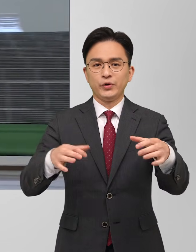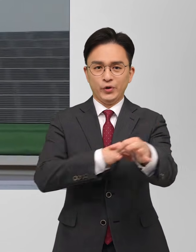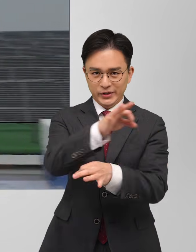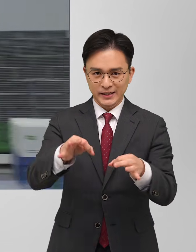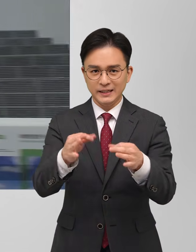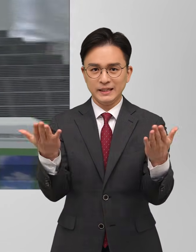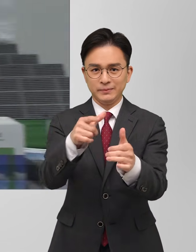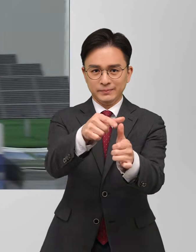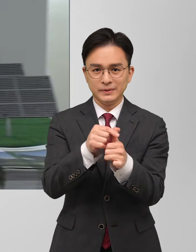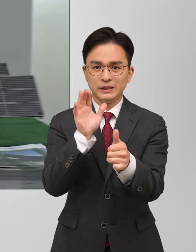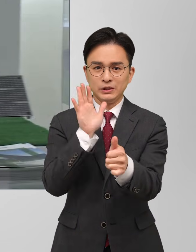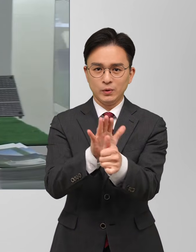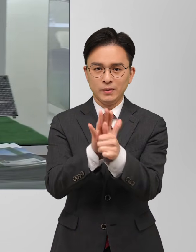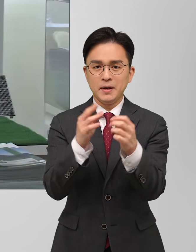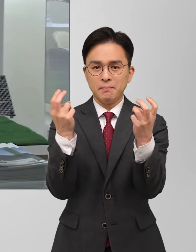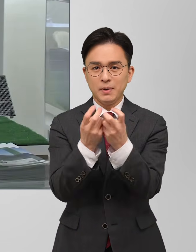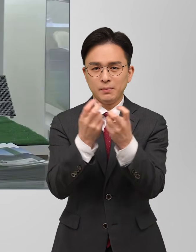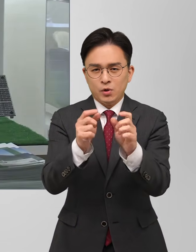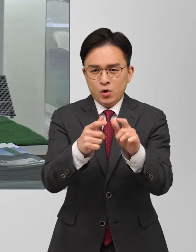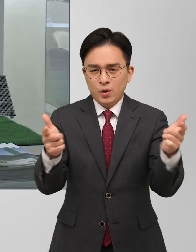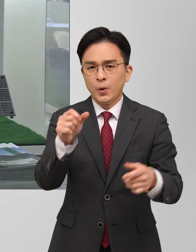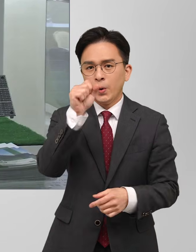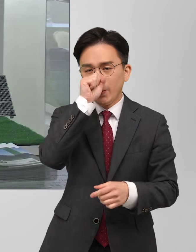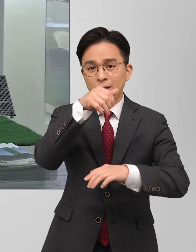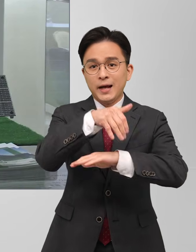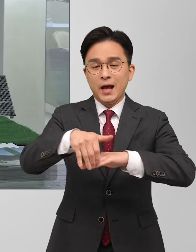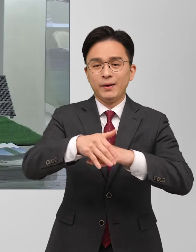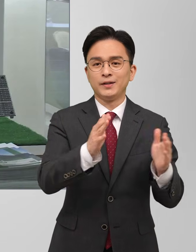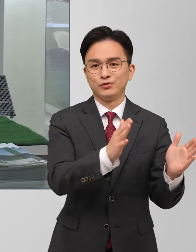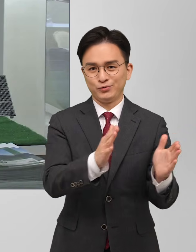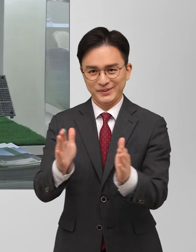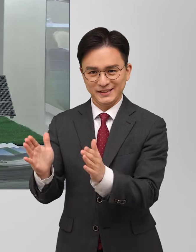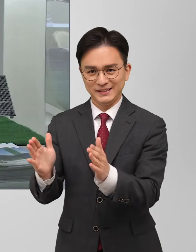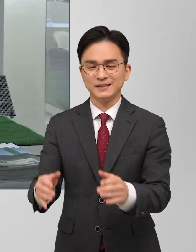등 정의로운 전환의 정책 수단을 마련하였습니다.